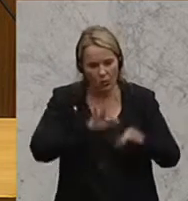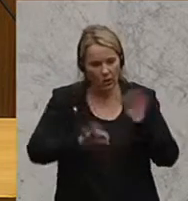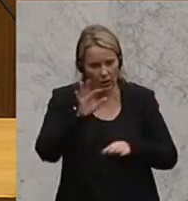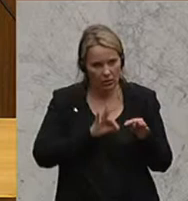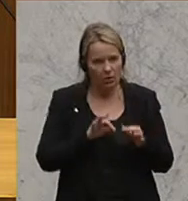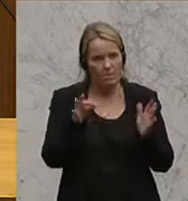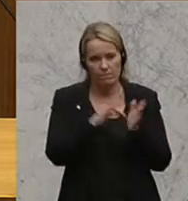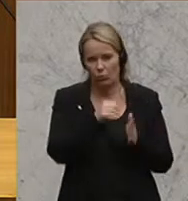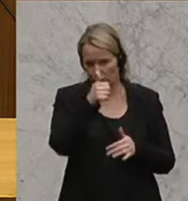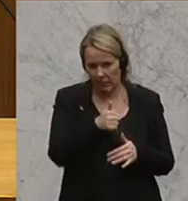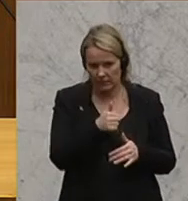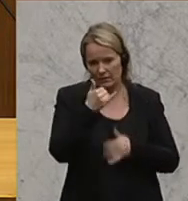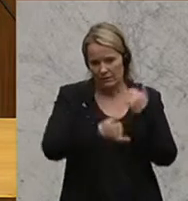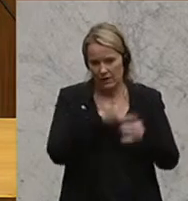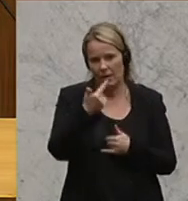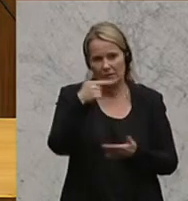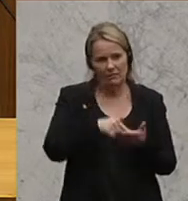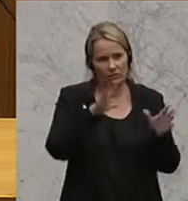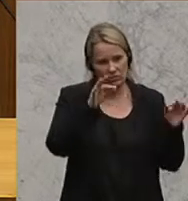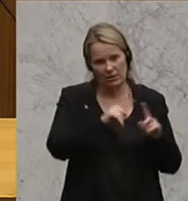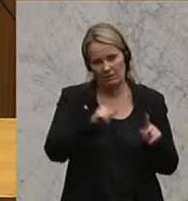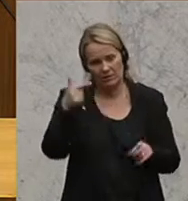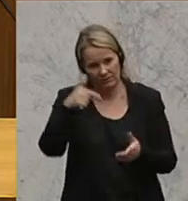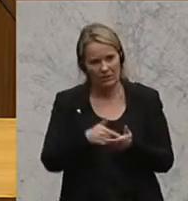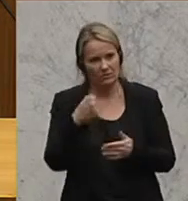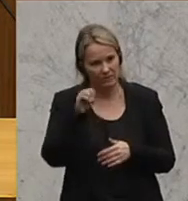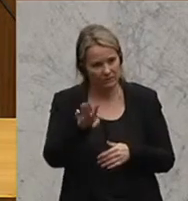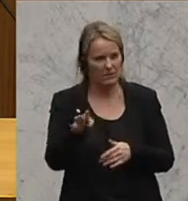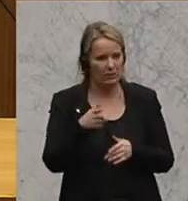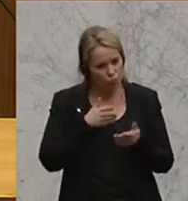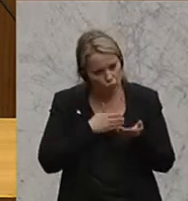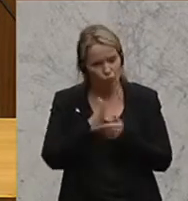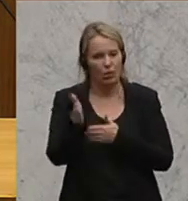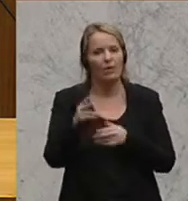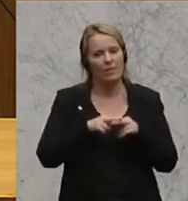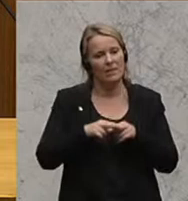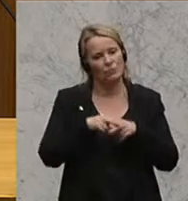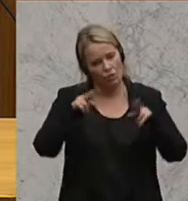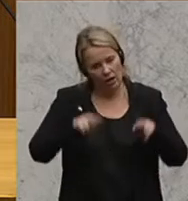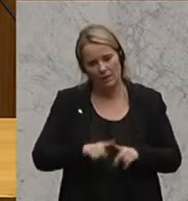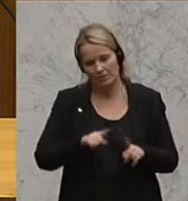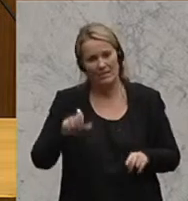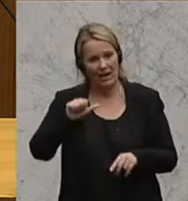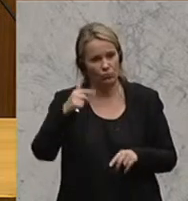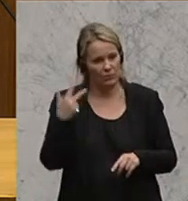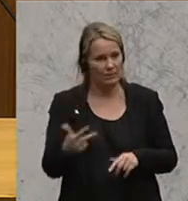Sinne des Punktes 1 für die Jahre 2010 bis 2014 durchzuführen und dem Nationalrat bis